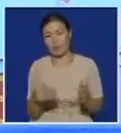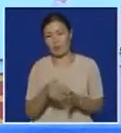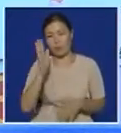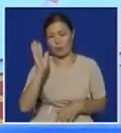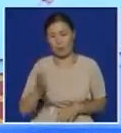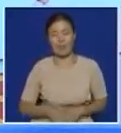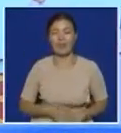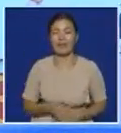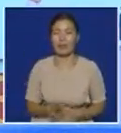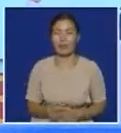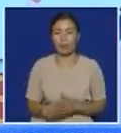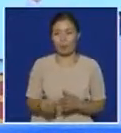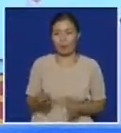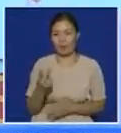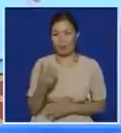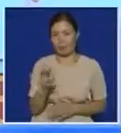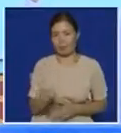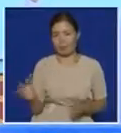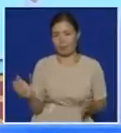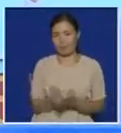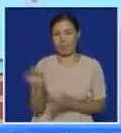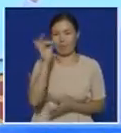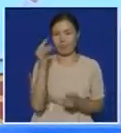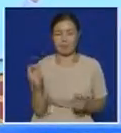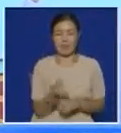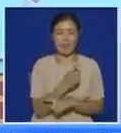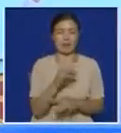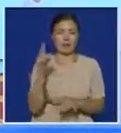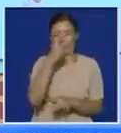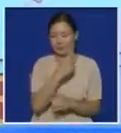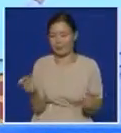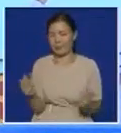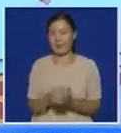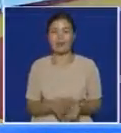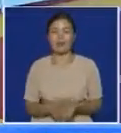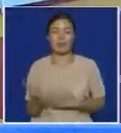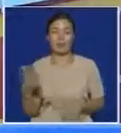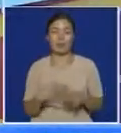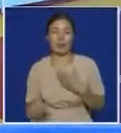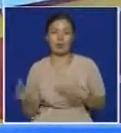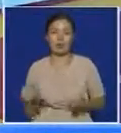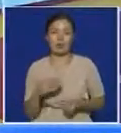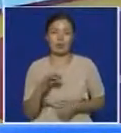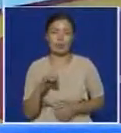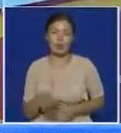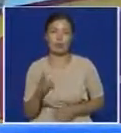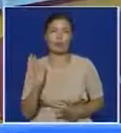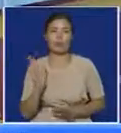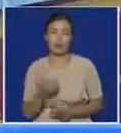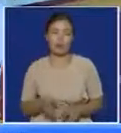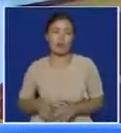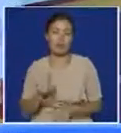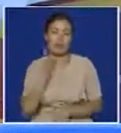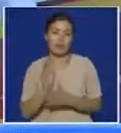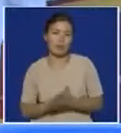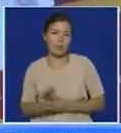толады. Соған жетпей 24 жасында тарихта бірінші рет өтті. Біз ол үшін де қуанамыз. Жомарт Қобланов енді бұл атақпен